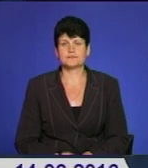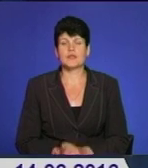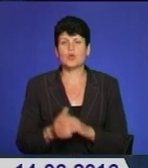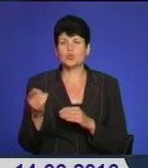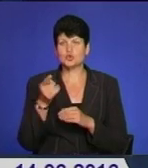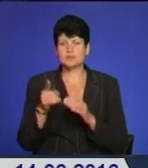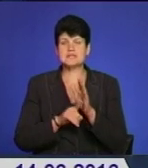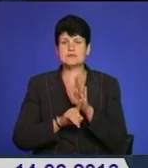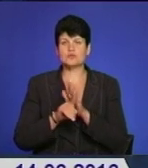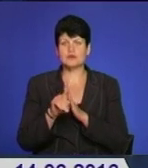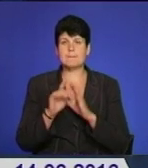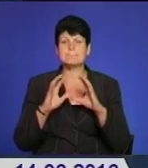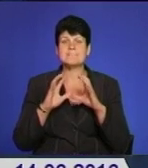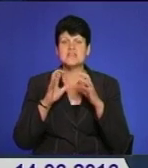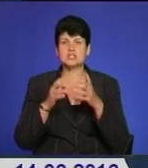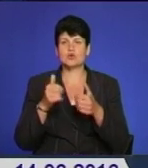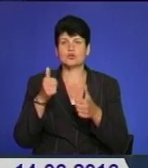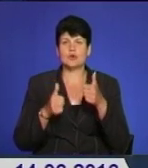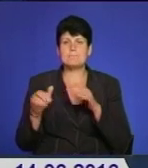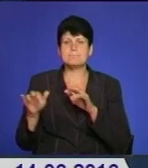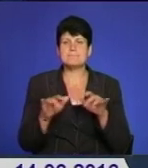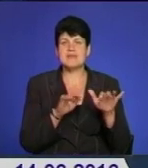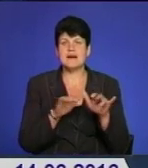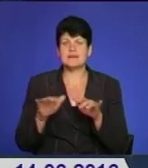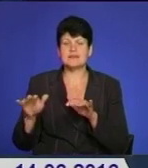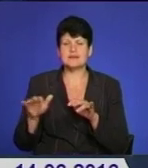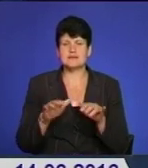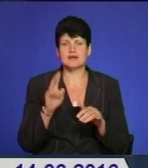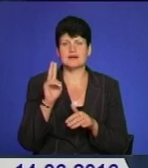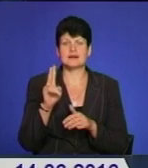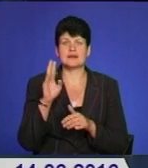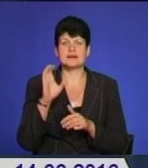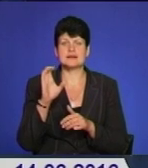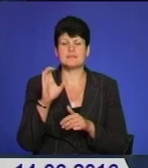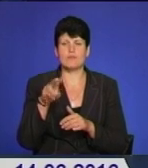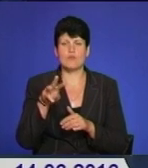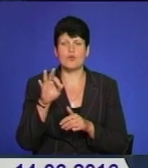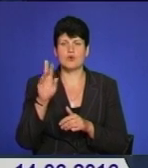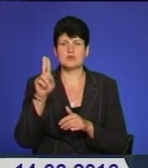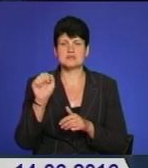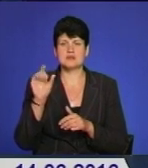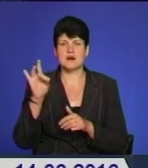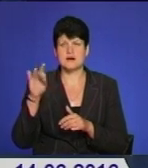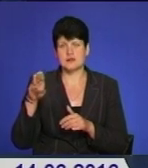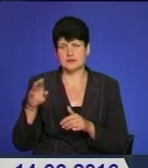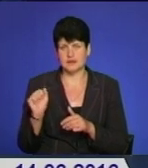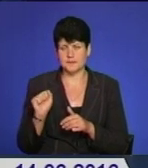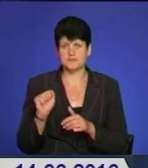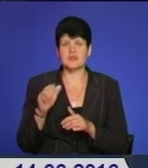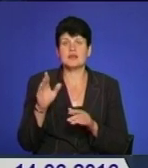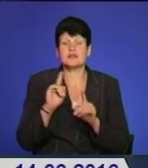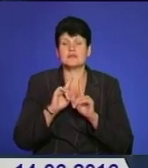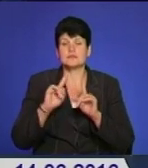У Тернополі започатковують міжнародний конкурс піаністів імені Ксавера Моцарта, сина всесвітньо відомого композитора і